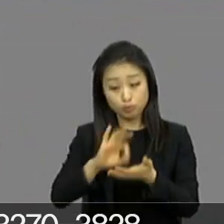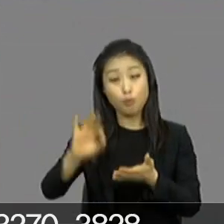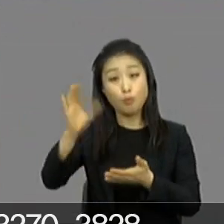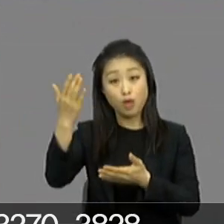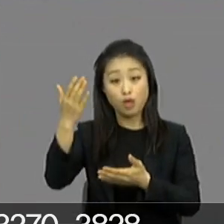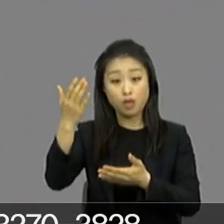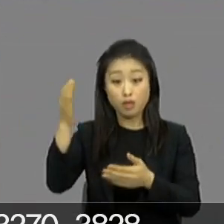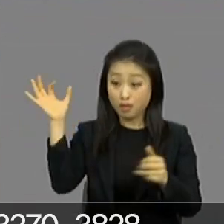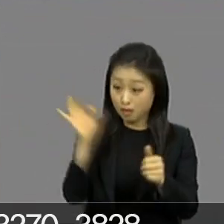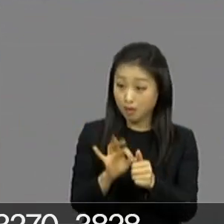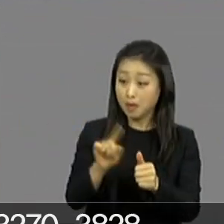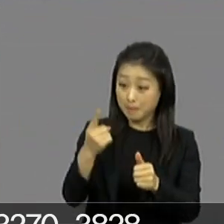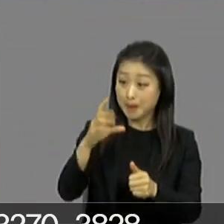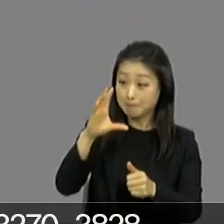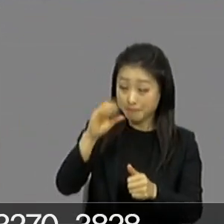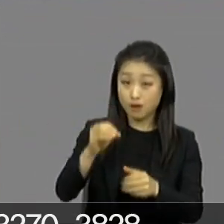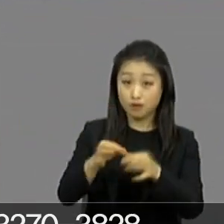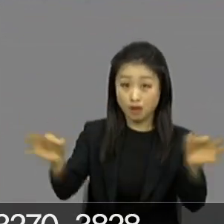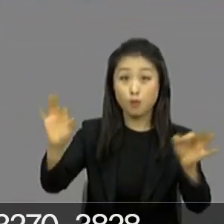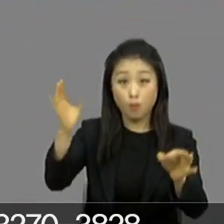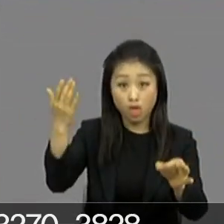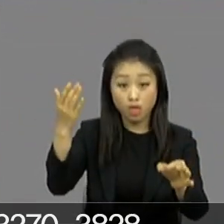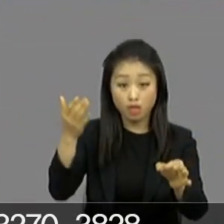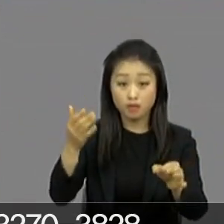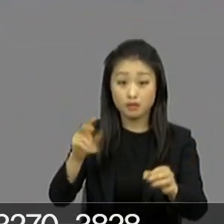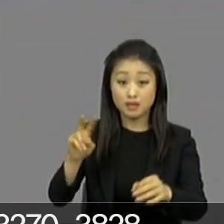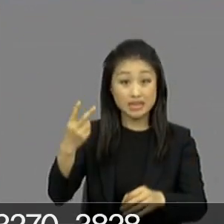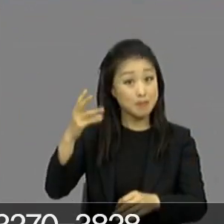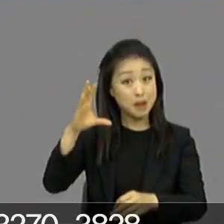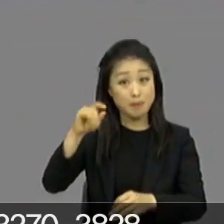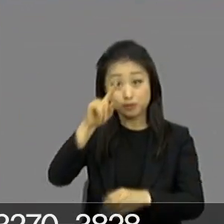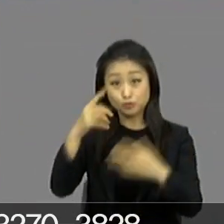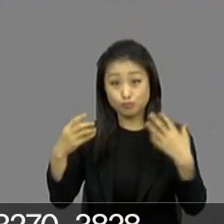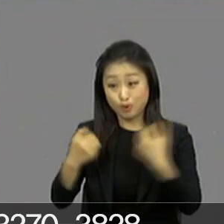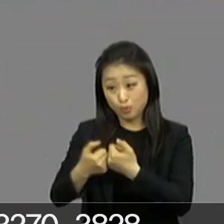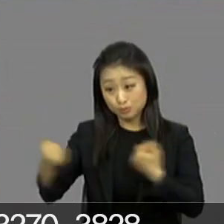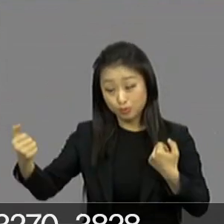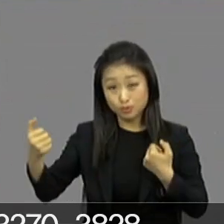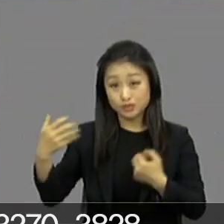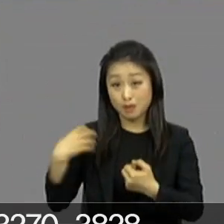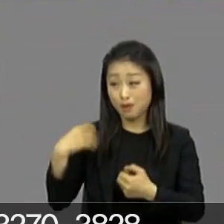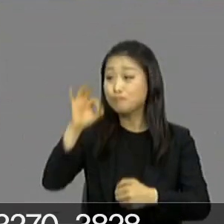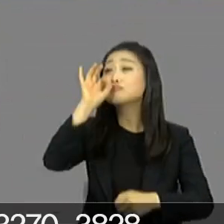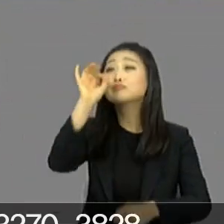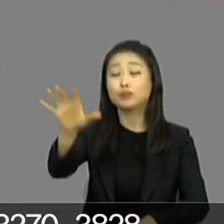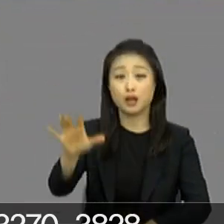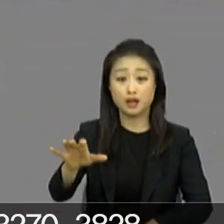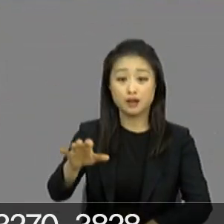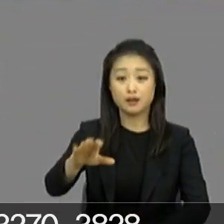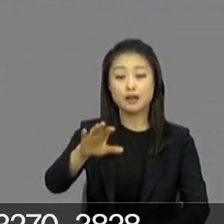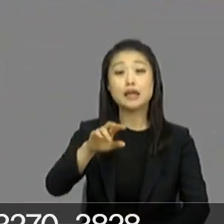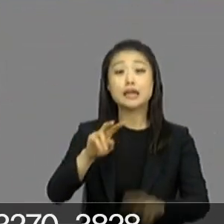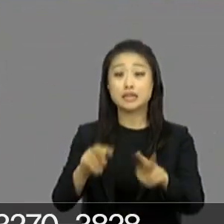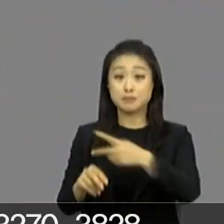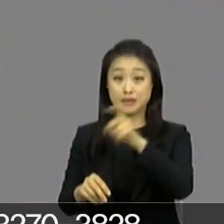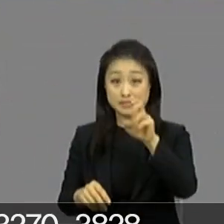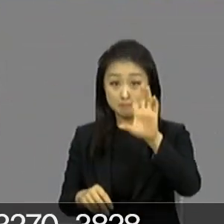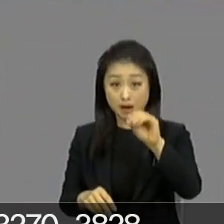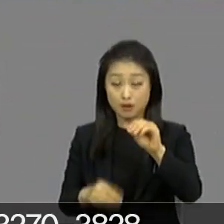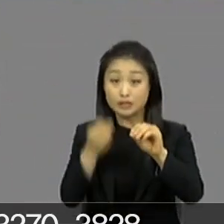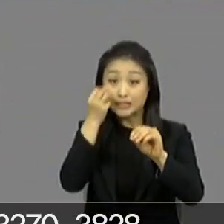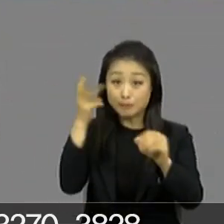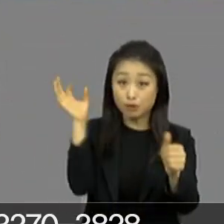100만원씩 드린다고 해야지 200만원씩 정하기가 매칭을 아니 그걸 왜 라 4 210만원 으로 3개월을